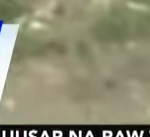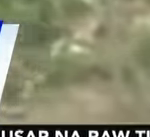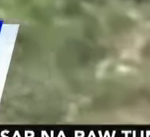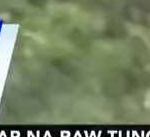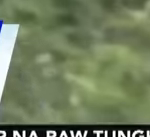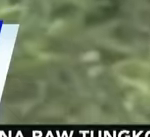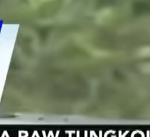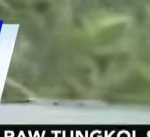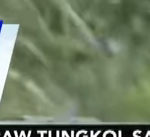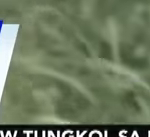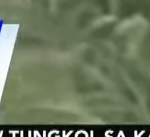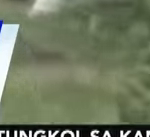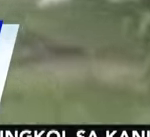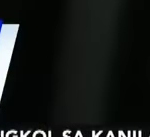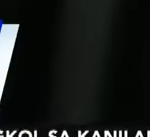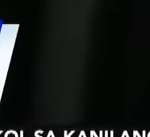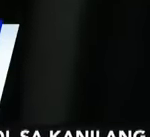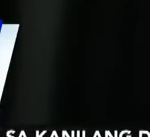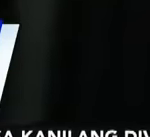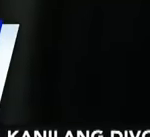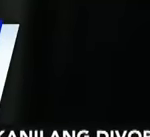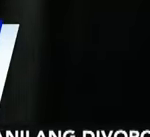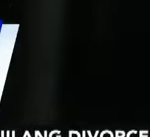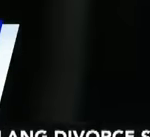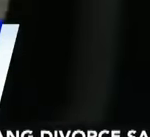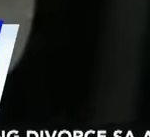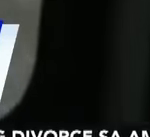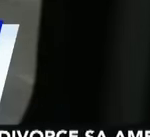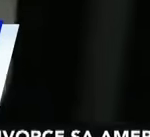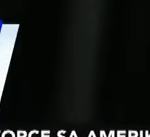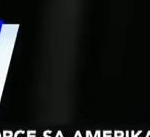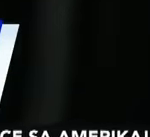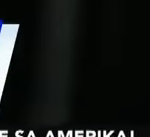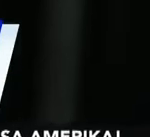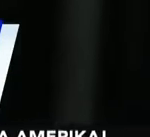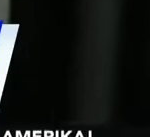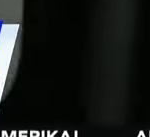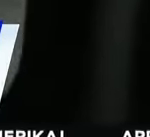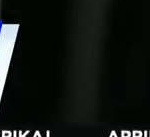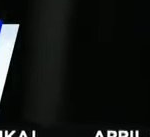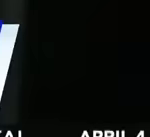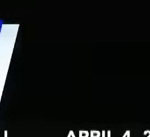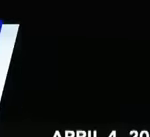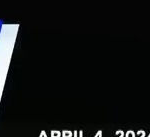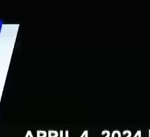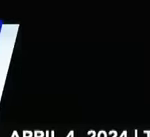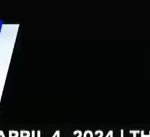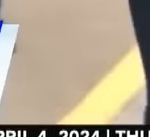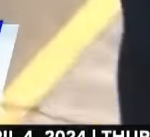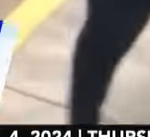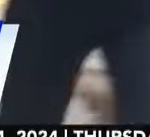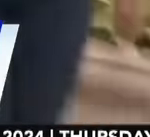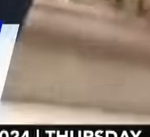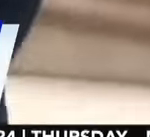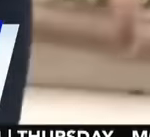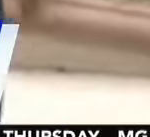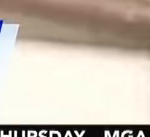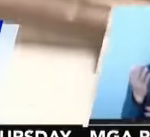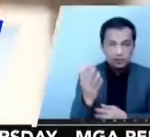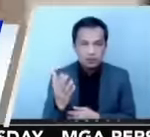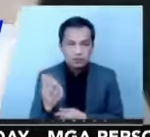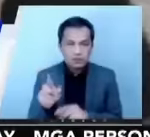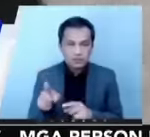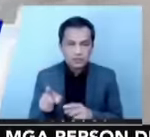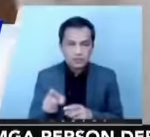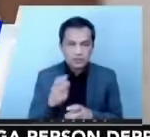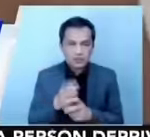1 para sa kasong child abuse at sexual abuse. Nang marating ang area bandang alas 9 ng umaga, hinarap ang